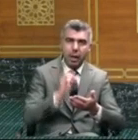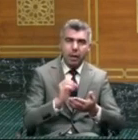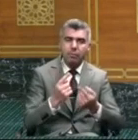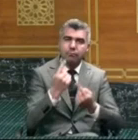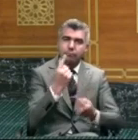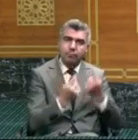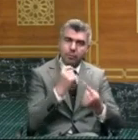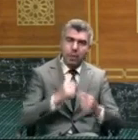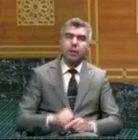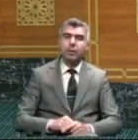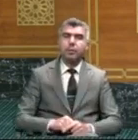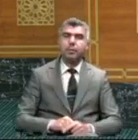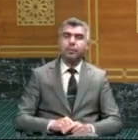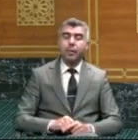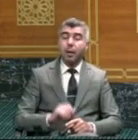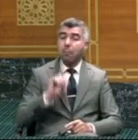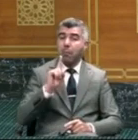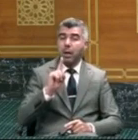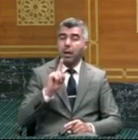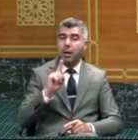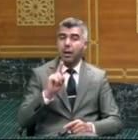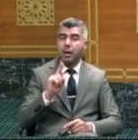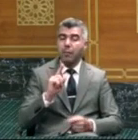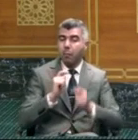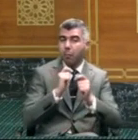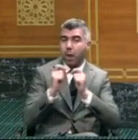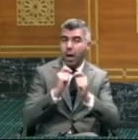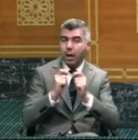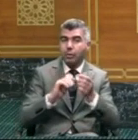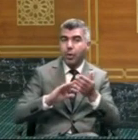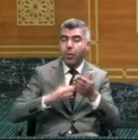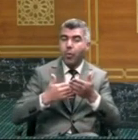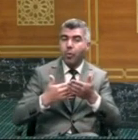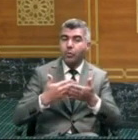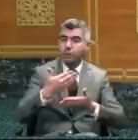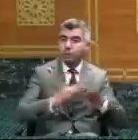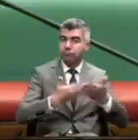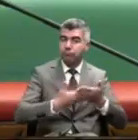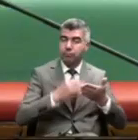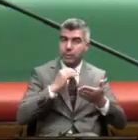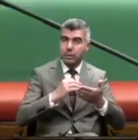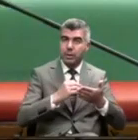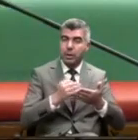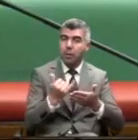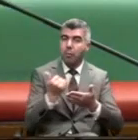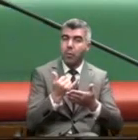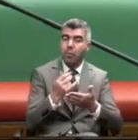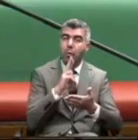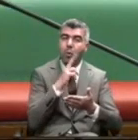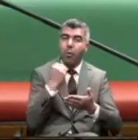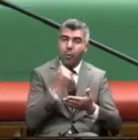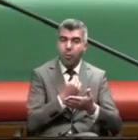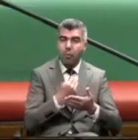عدم مشروعيه بل النقاش والاطار الذي تواجه النقاش المؤسسات بين الحكومه